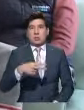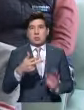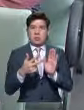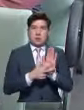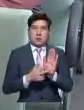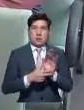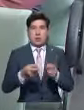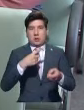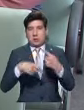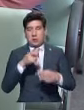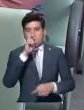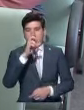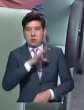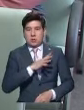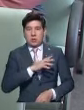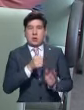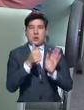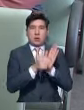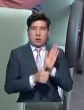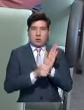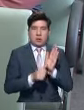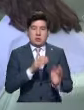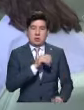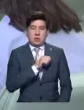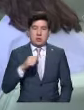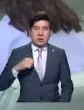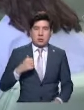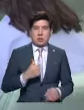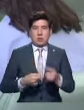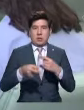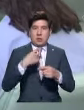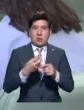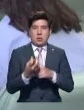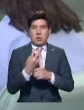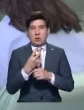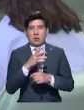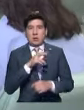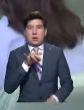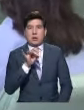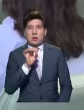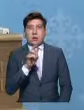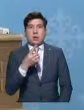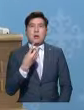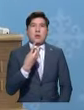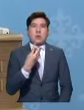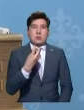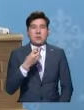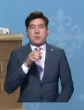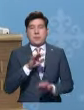елге оралды, тағы 60 тұрғын өздері қайтты. Мьянма мен Лаоста әлі қайтпаған 100 отандасымыз бар.